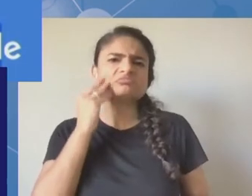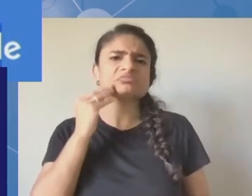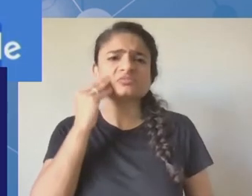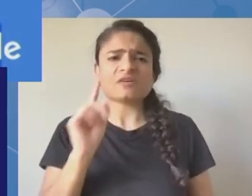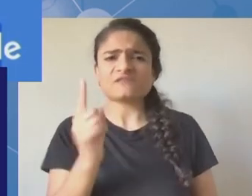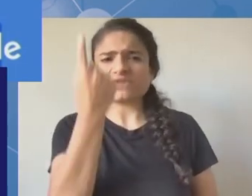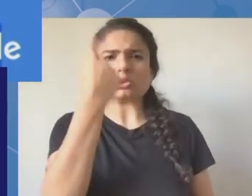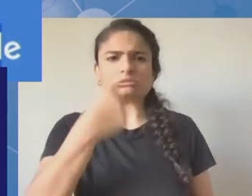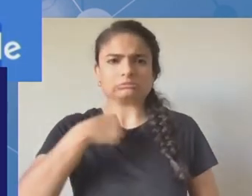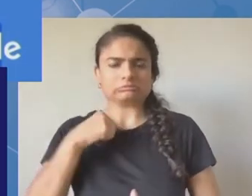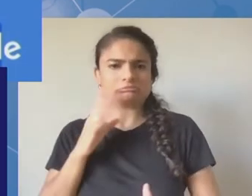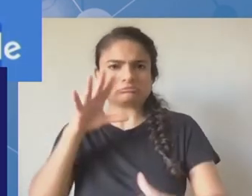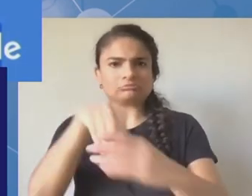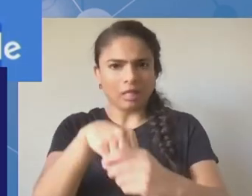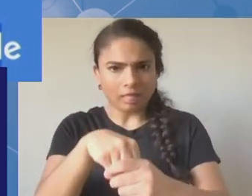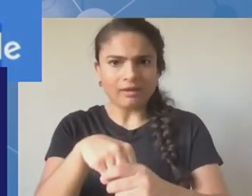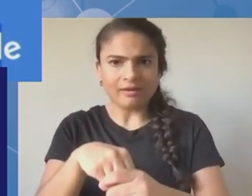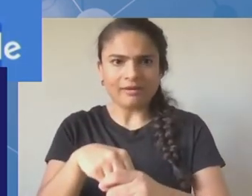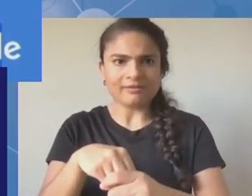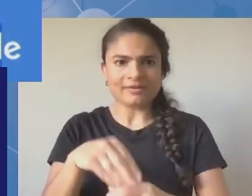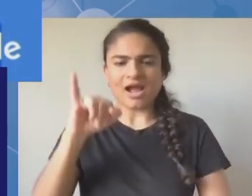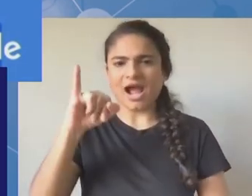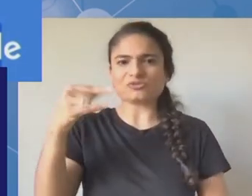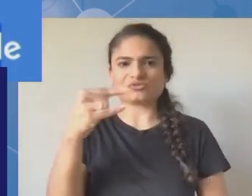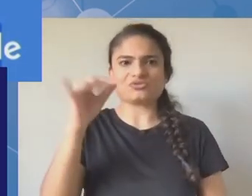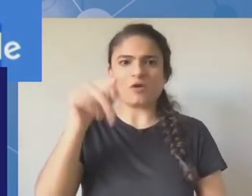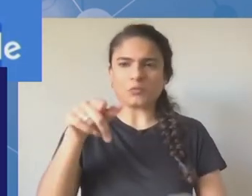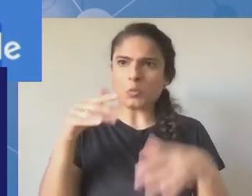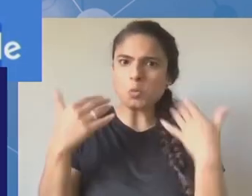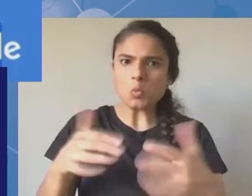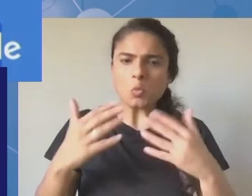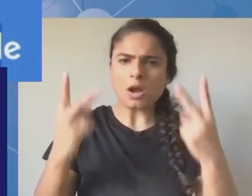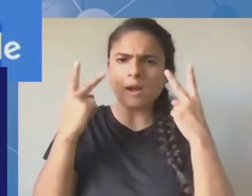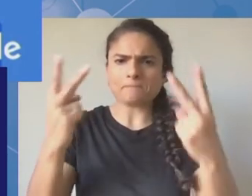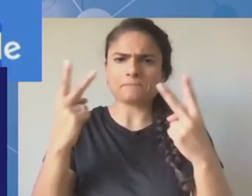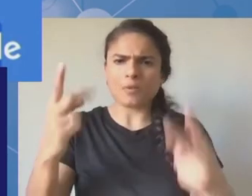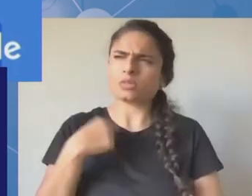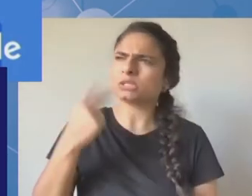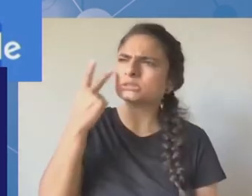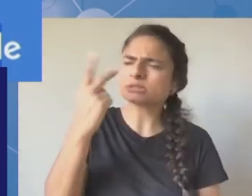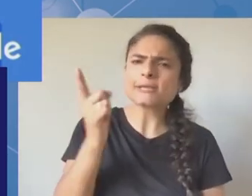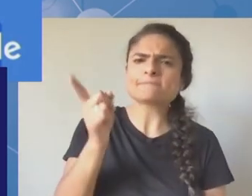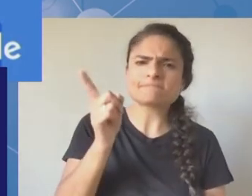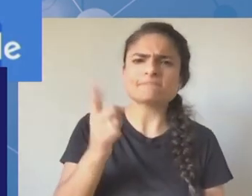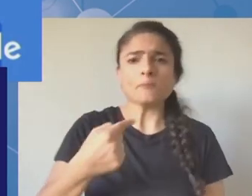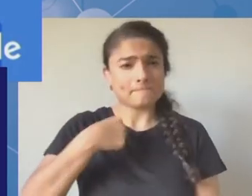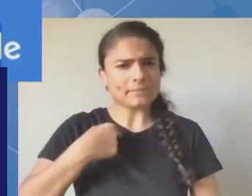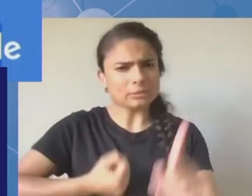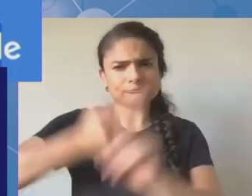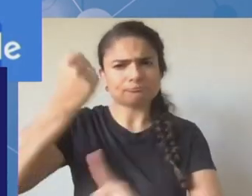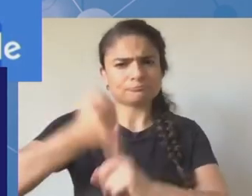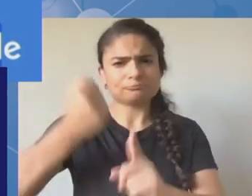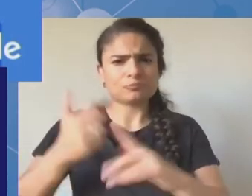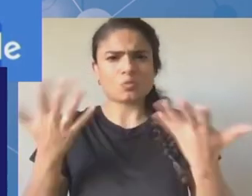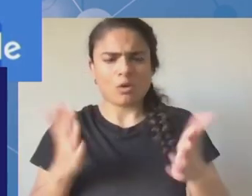وأشكركم على إمكانية المشاركة في الاي جي اف. هذه أول مرة شاركت في منتدى